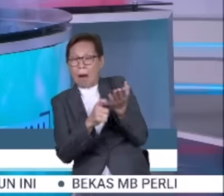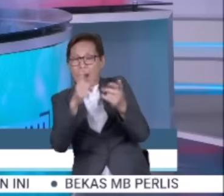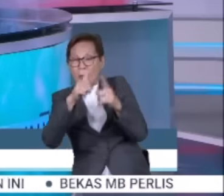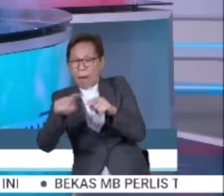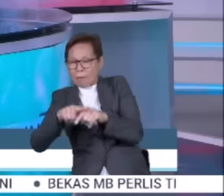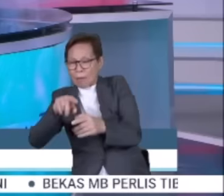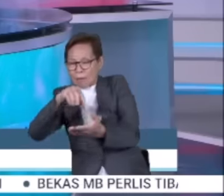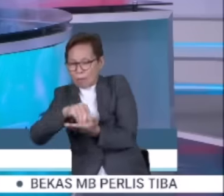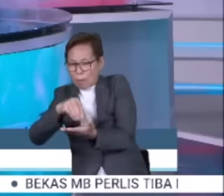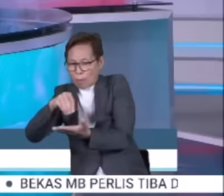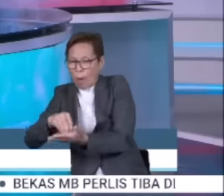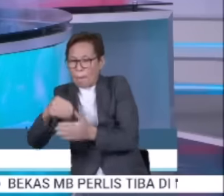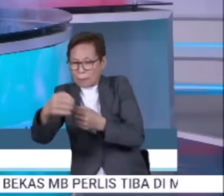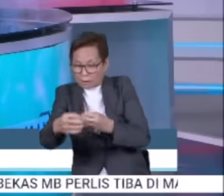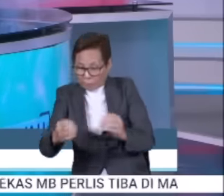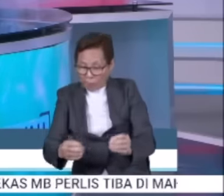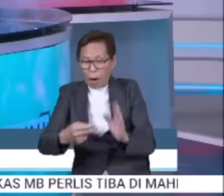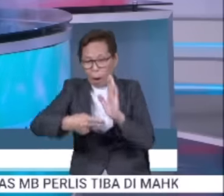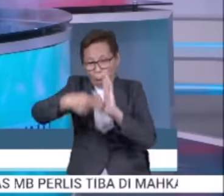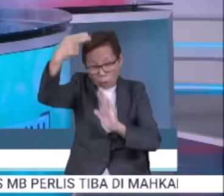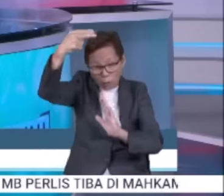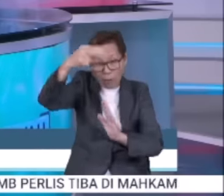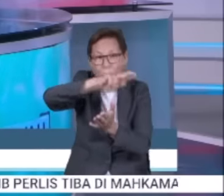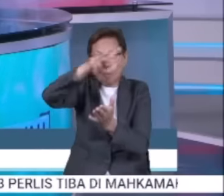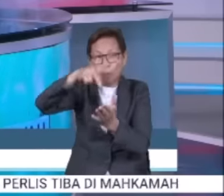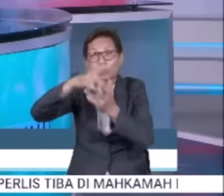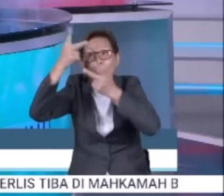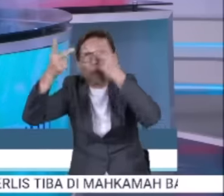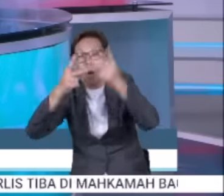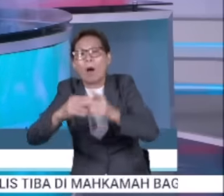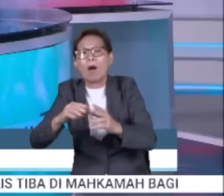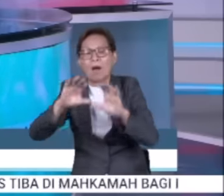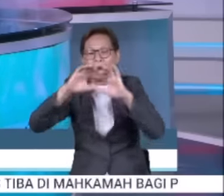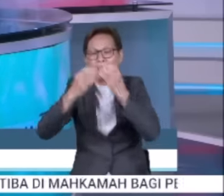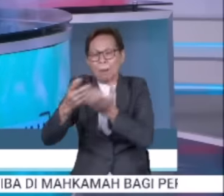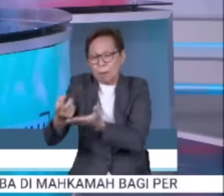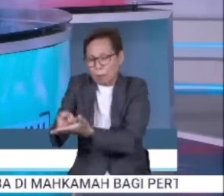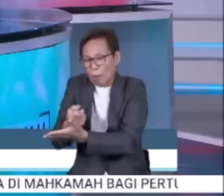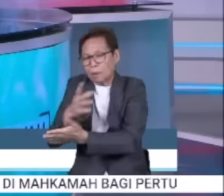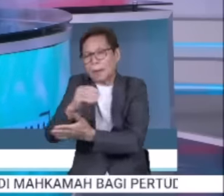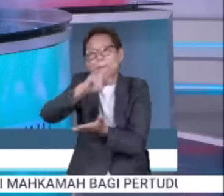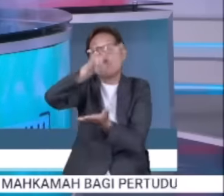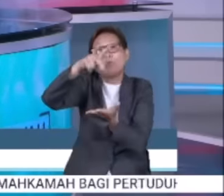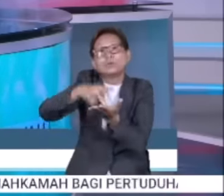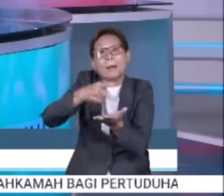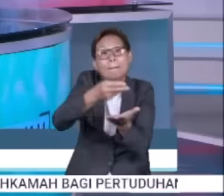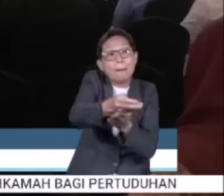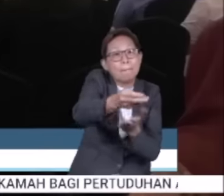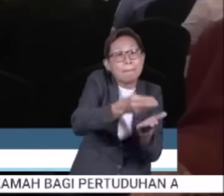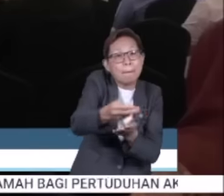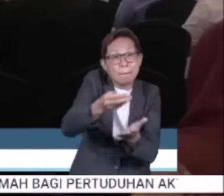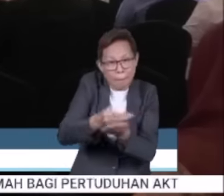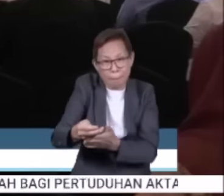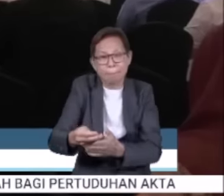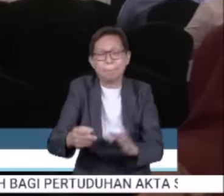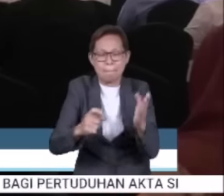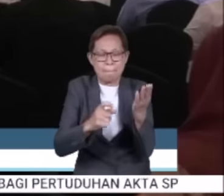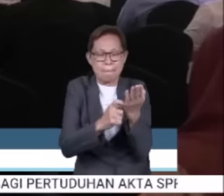lokasi antaranya pejabat, hotel, pusat peranginan, kelab golf dan pusat beli belah.